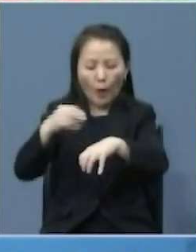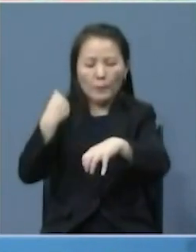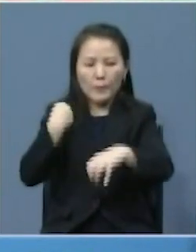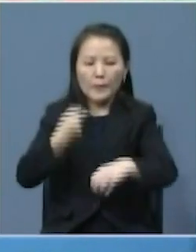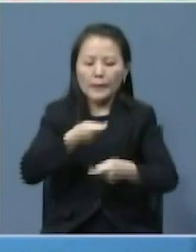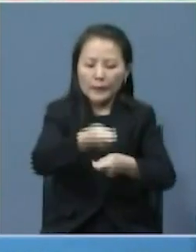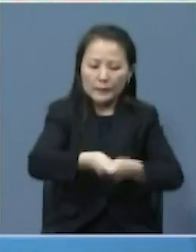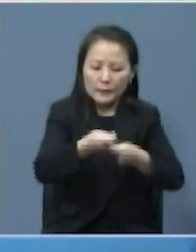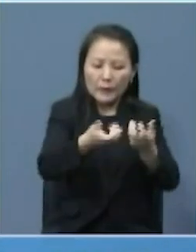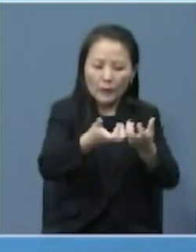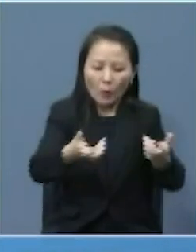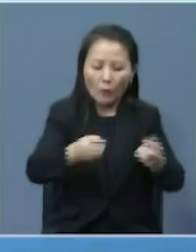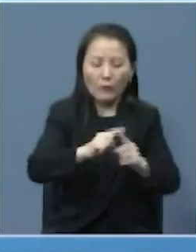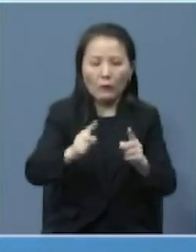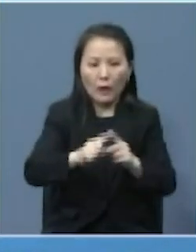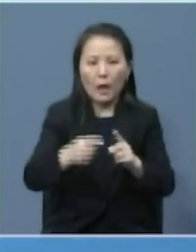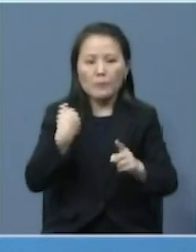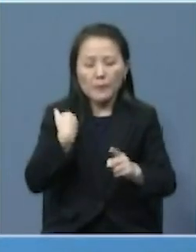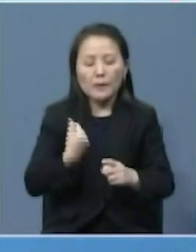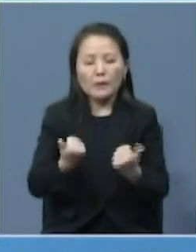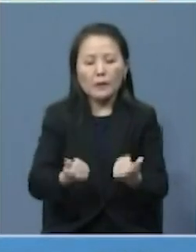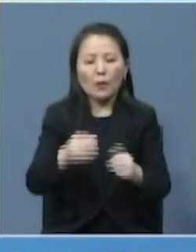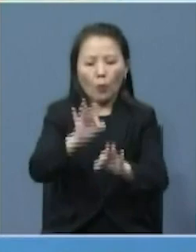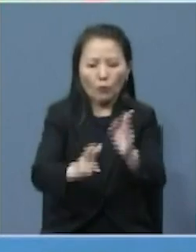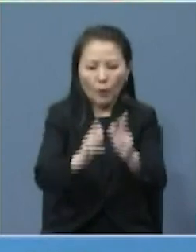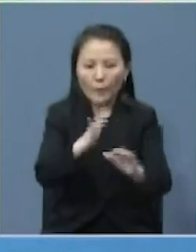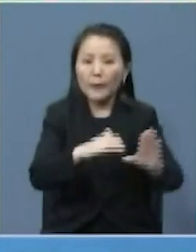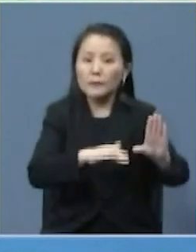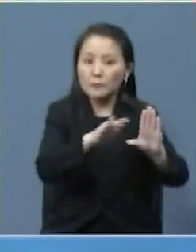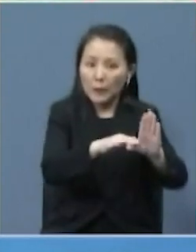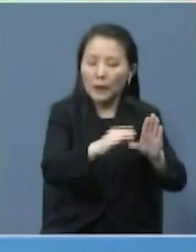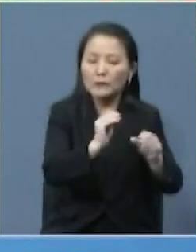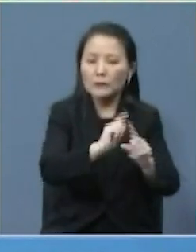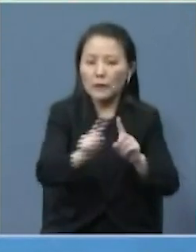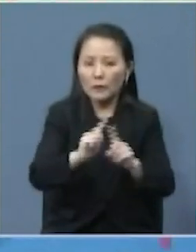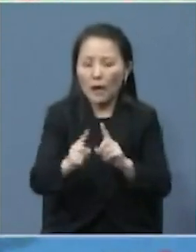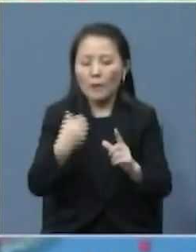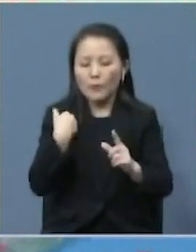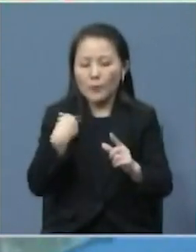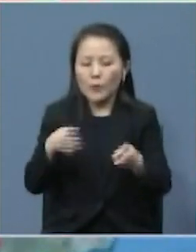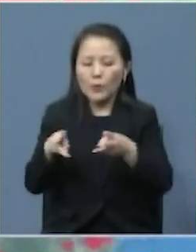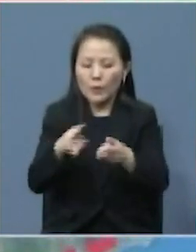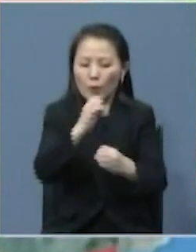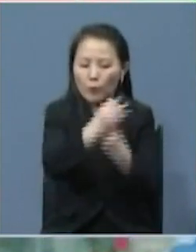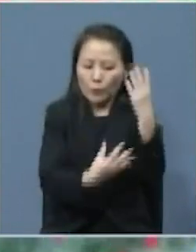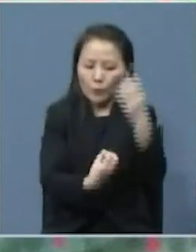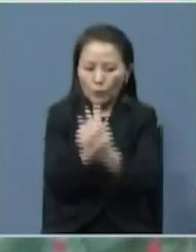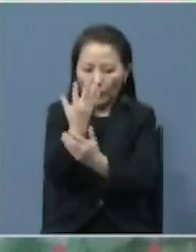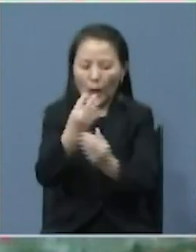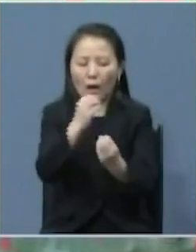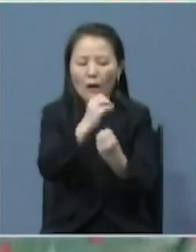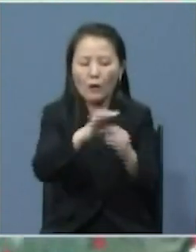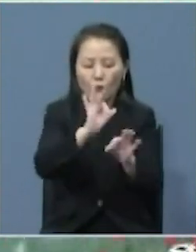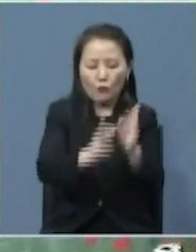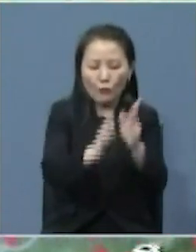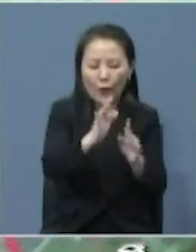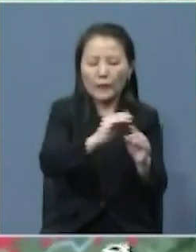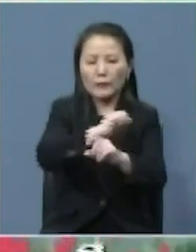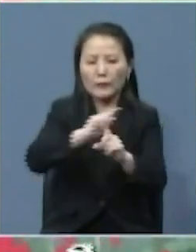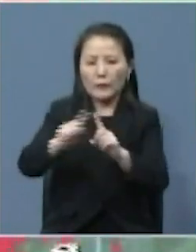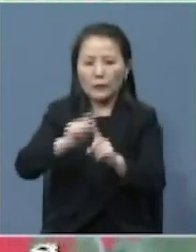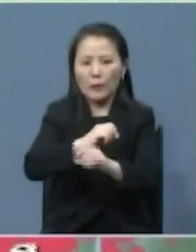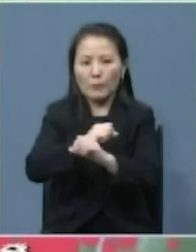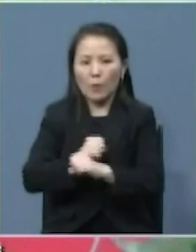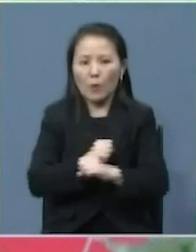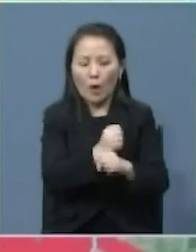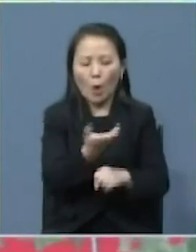การเกษตรการลงทะเบียนการบริหารจัดการเชื้อเพลิงการตรึงพื้นที่เพื่อการจัดการไฟป่าทั้งนี้ขอให้หน่วยงาน